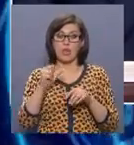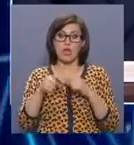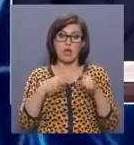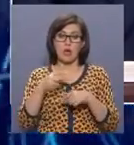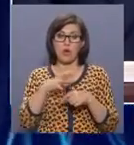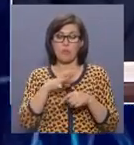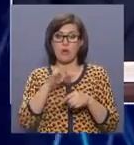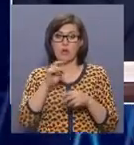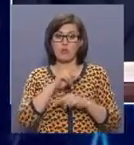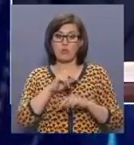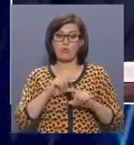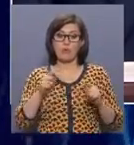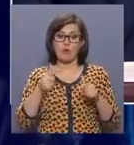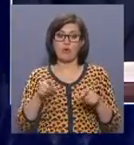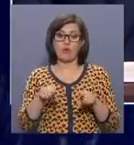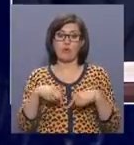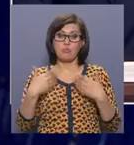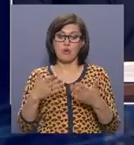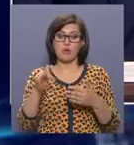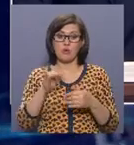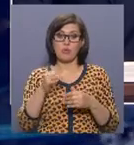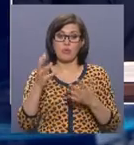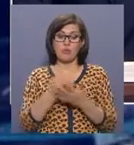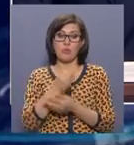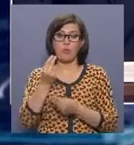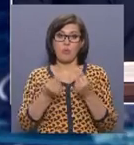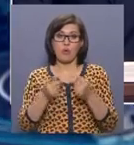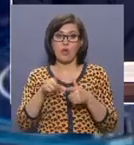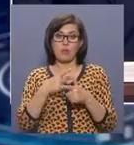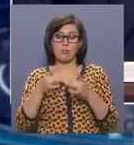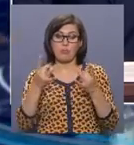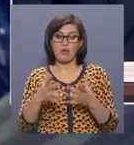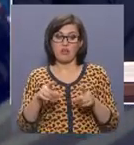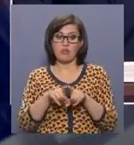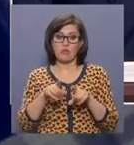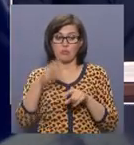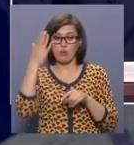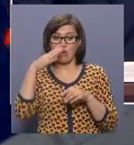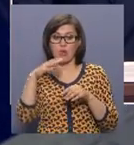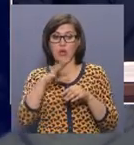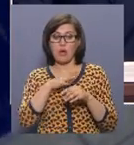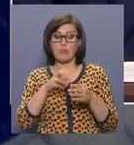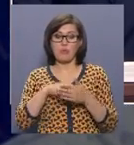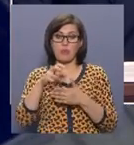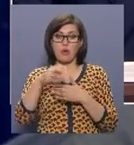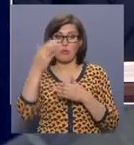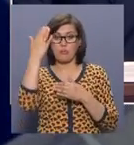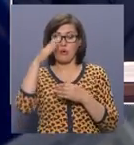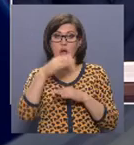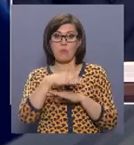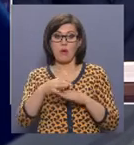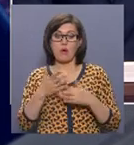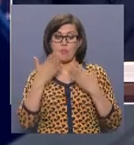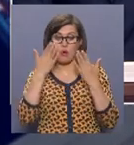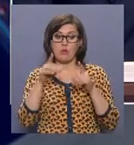Ол мейлі жұмысқа тұру ұсыныстары болсын, ұтыс ойыны болсын, немесе жай ғана бөтен мекен жайдан хат келсе де. Хабарламаны